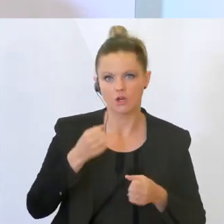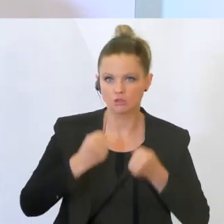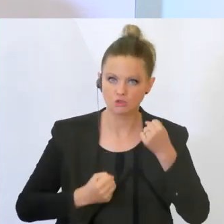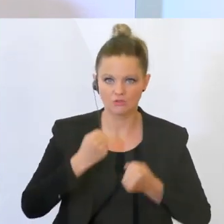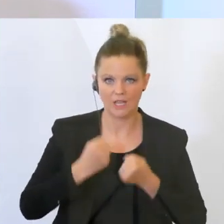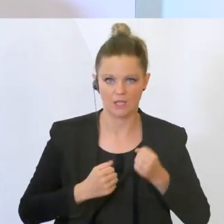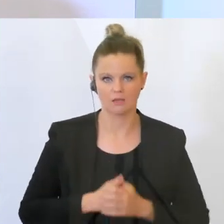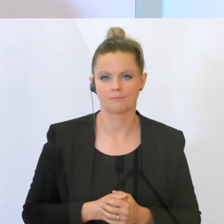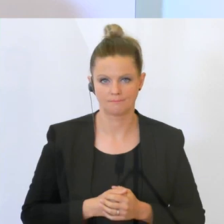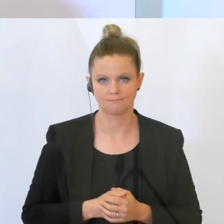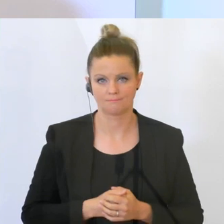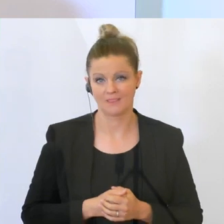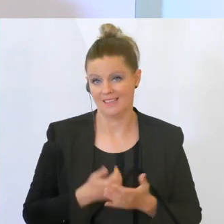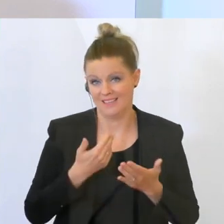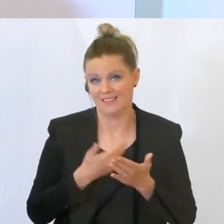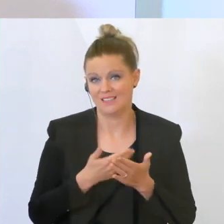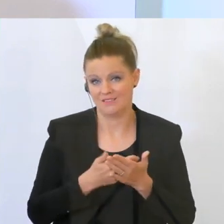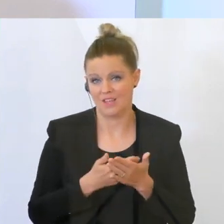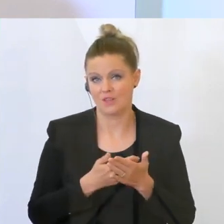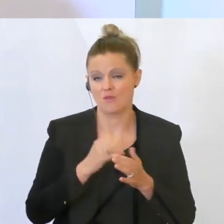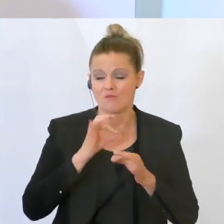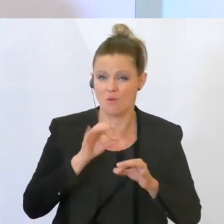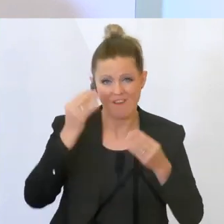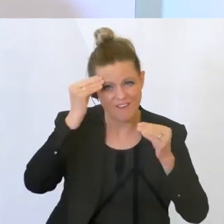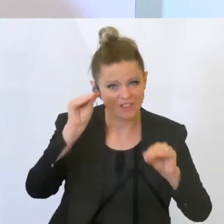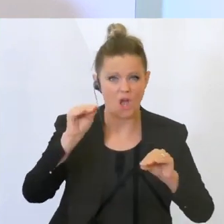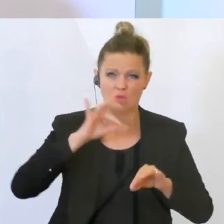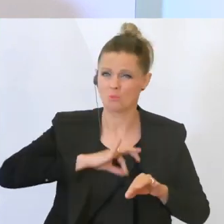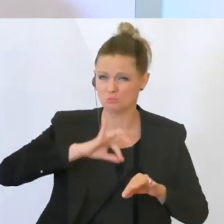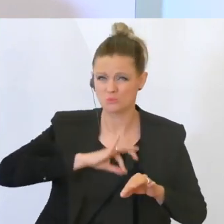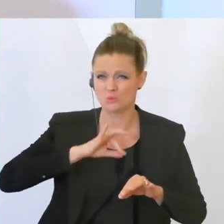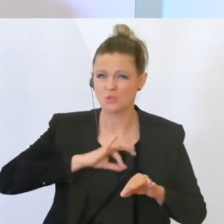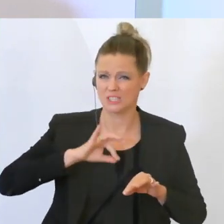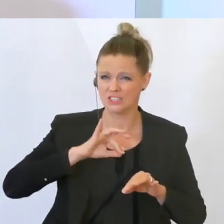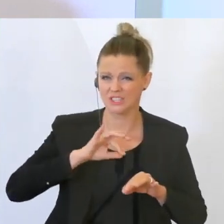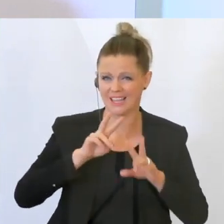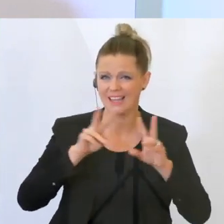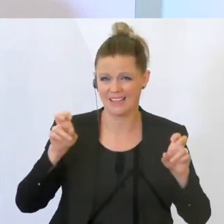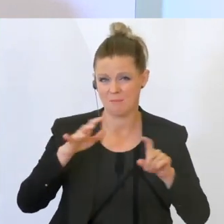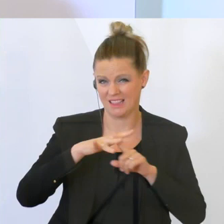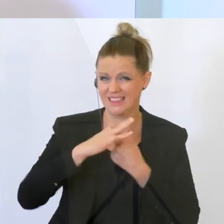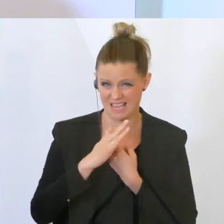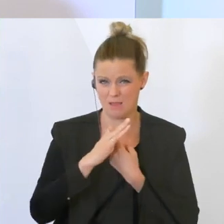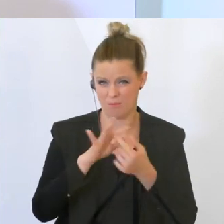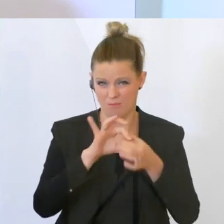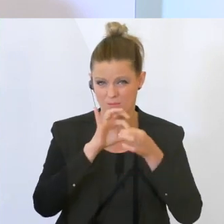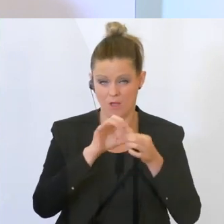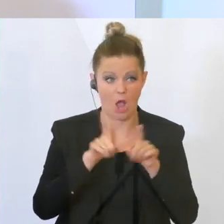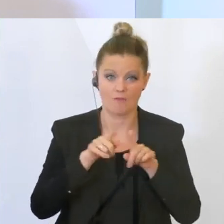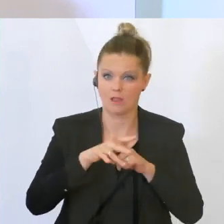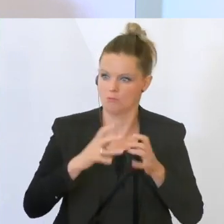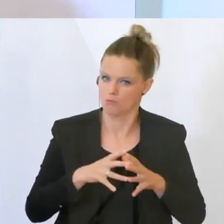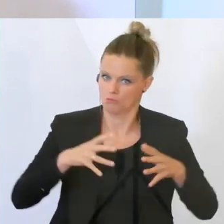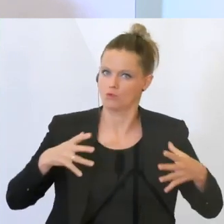hätte einstellen können. Glaube ich, wäre es fürs Vertrauen und für die Psyche eines Teams, und wenn es auch ein größeres Team